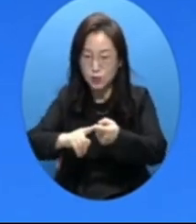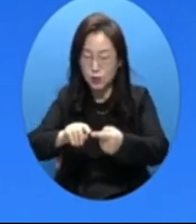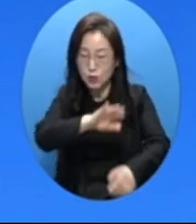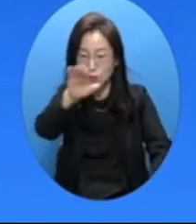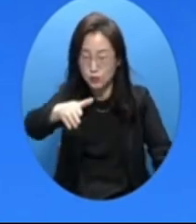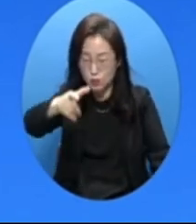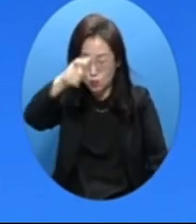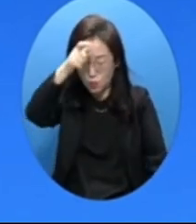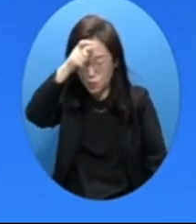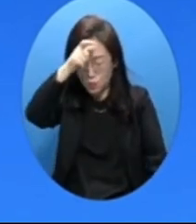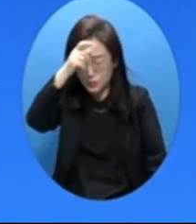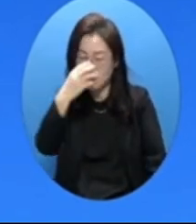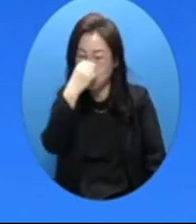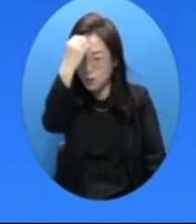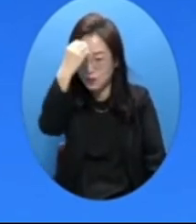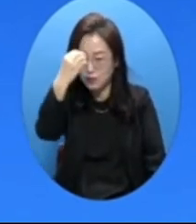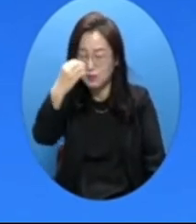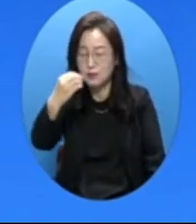내려놓고